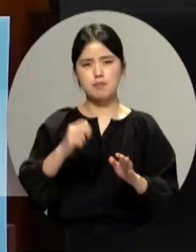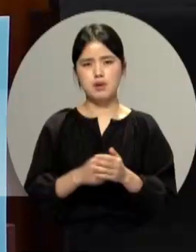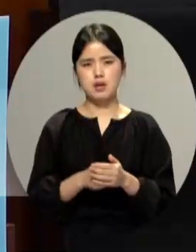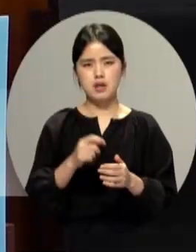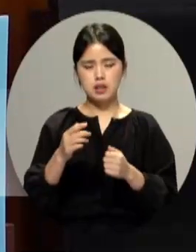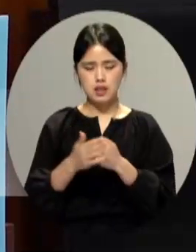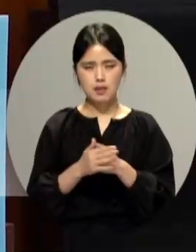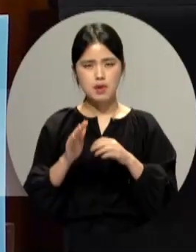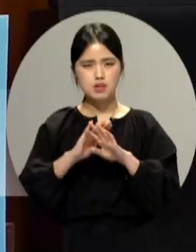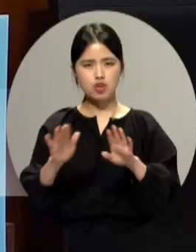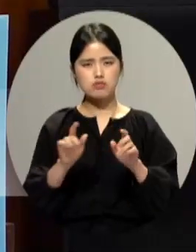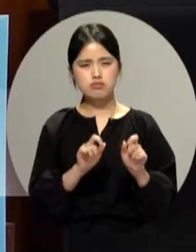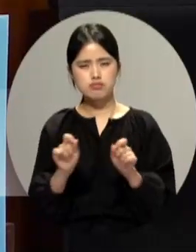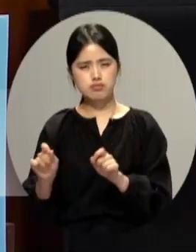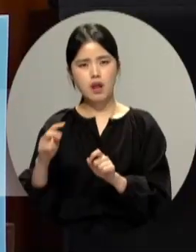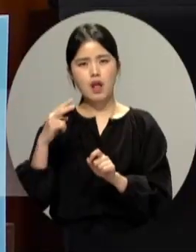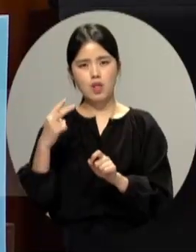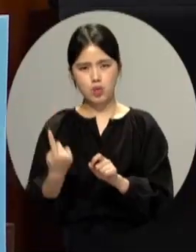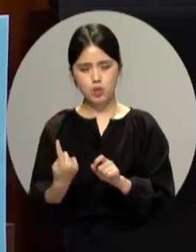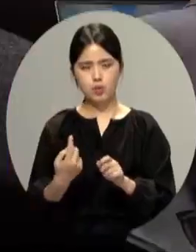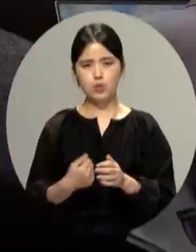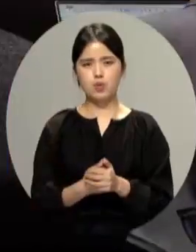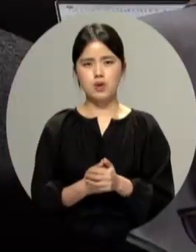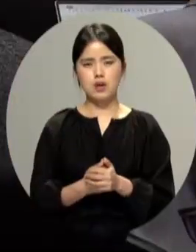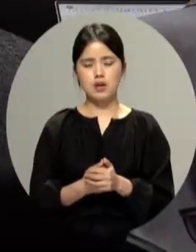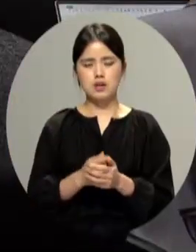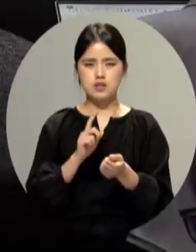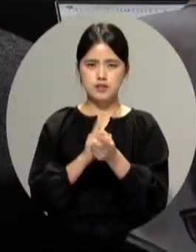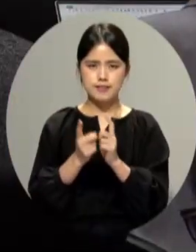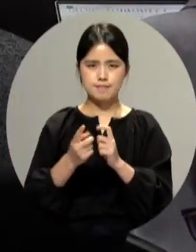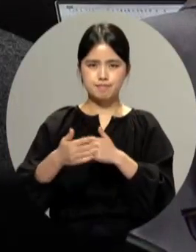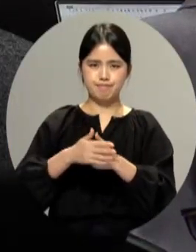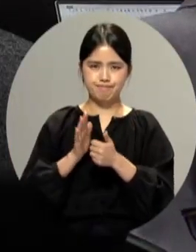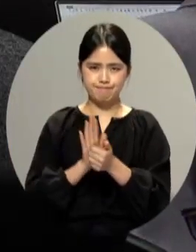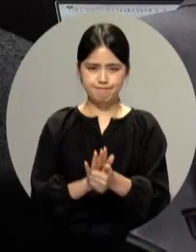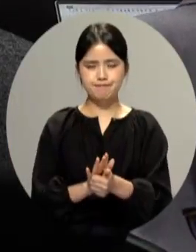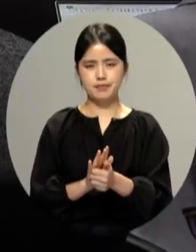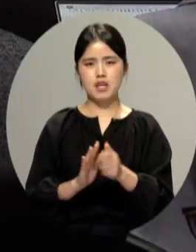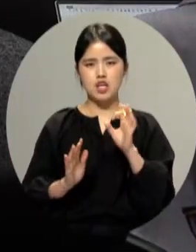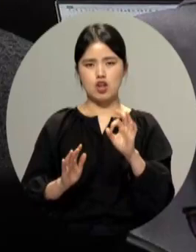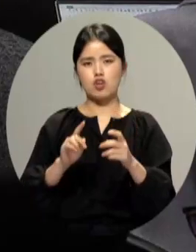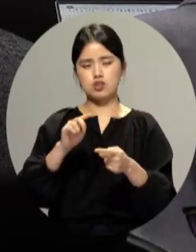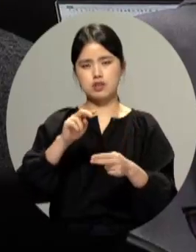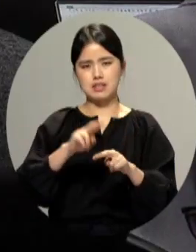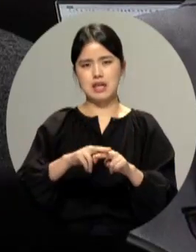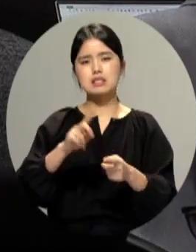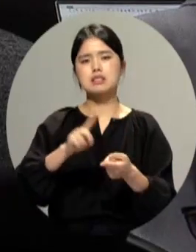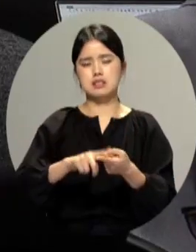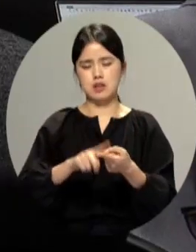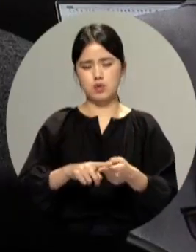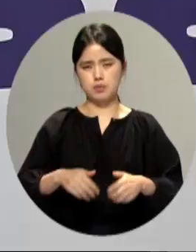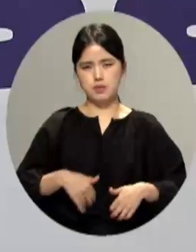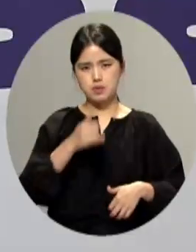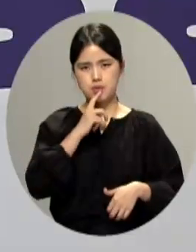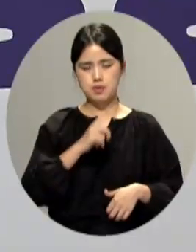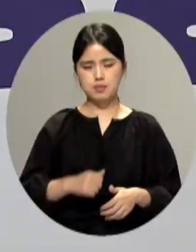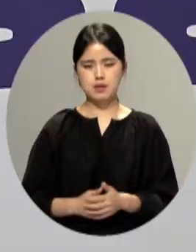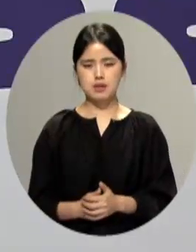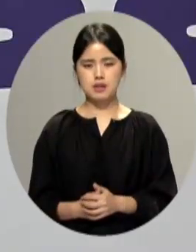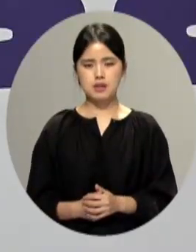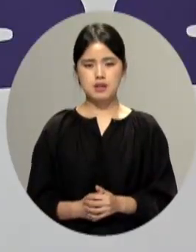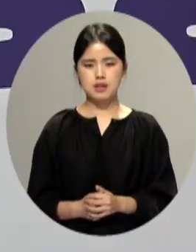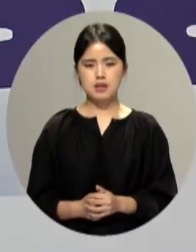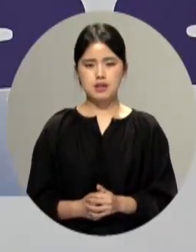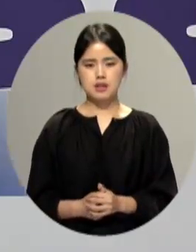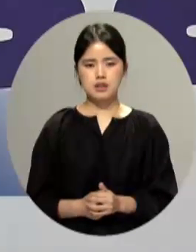처리를 늦추는 한이 있더라도 초당적으로 협력해 10석은 사수해야 한다는 목소리가 나오고 있습니다.